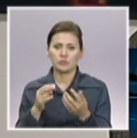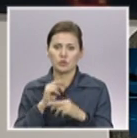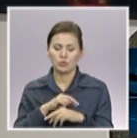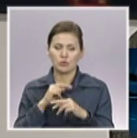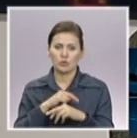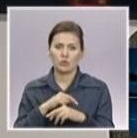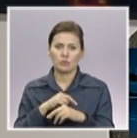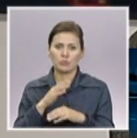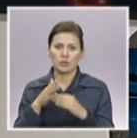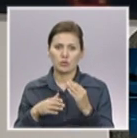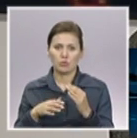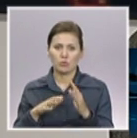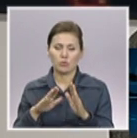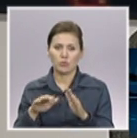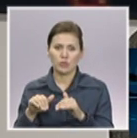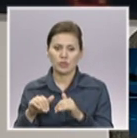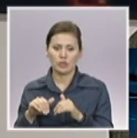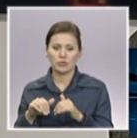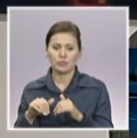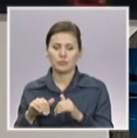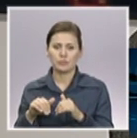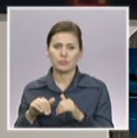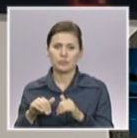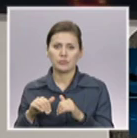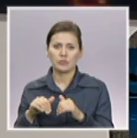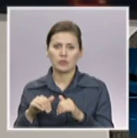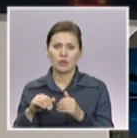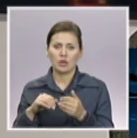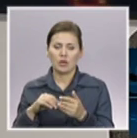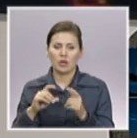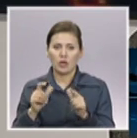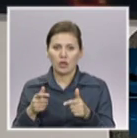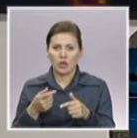жұмыстар бітет, соның ТЭО-ның сапасына қарап, уже